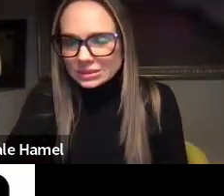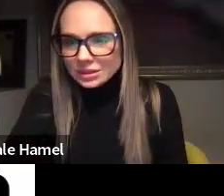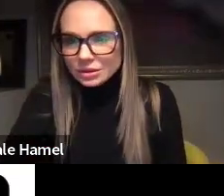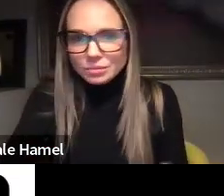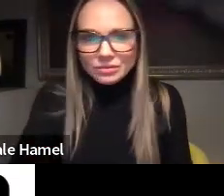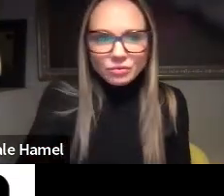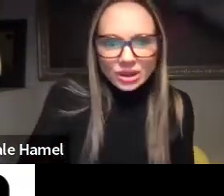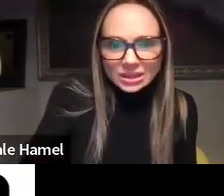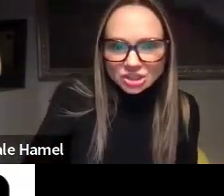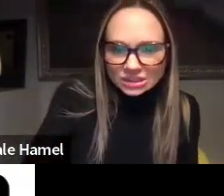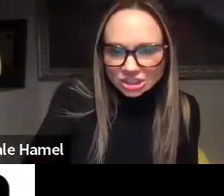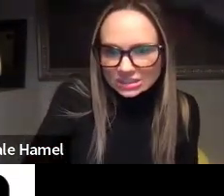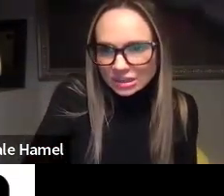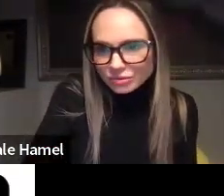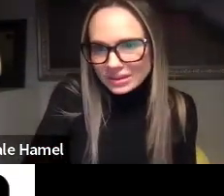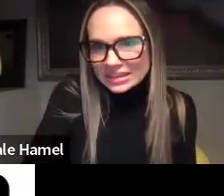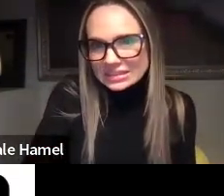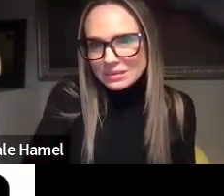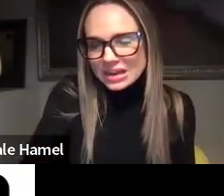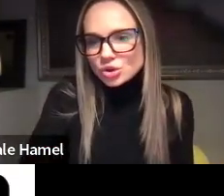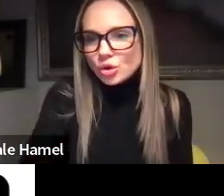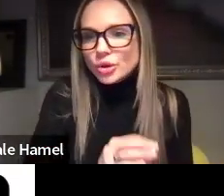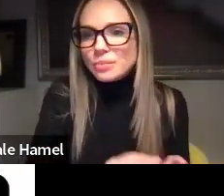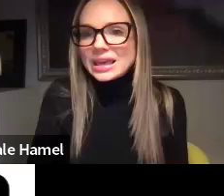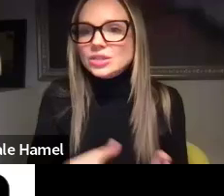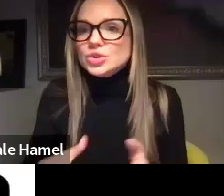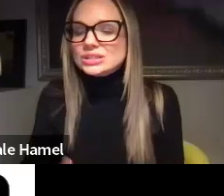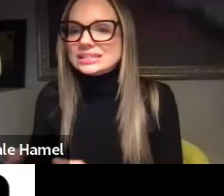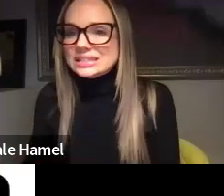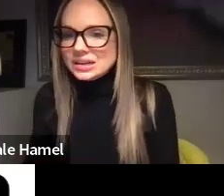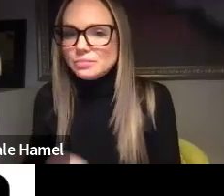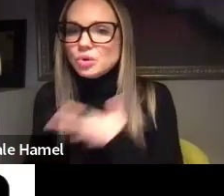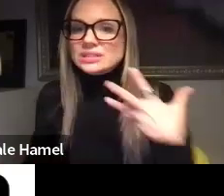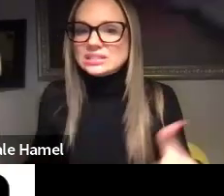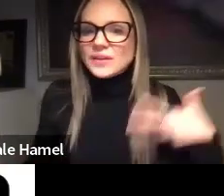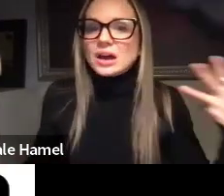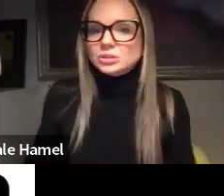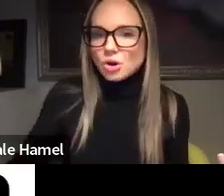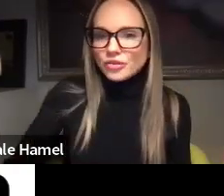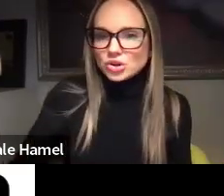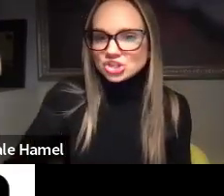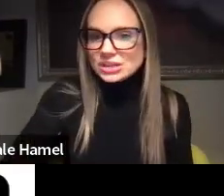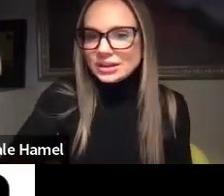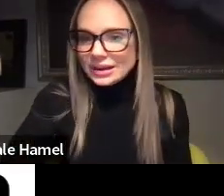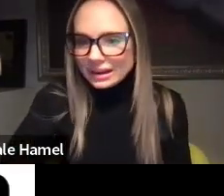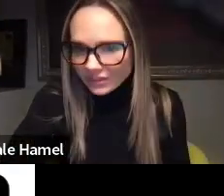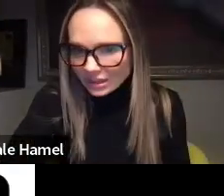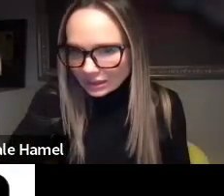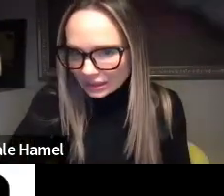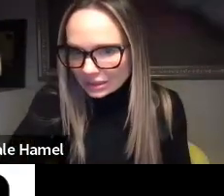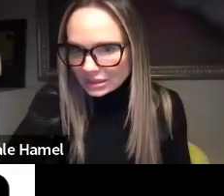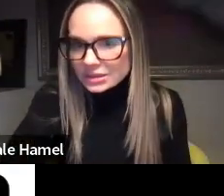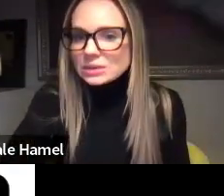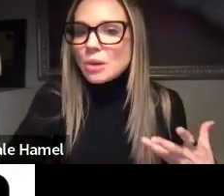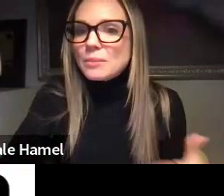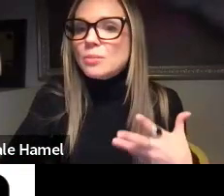euh, Puis vous voyez, j'ai essayé de vous mettre des images. On a plein de styles pour différentes morphologies. La fille